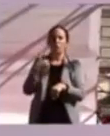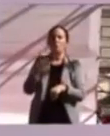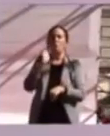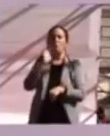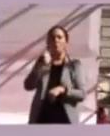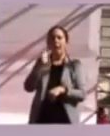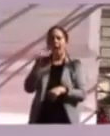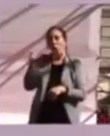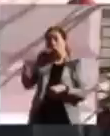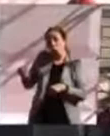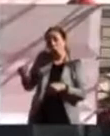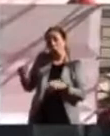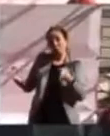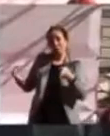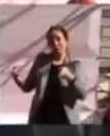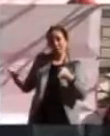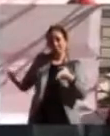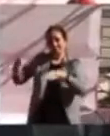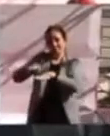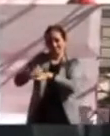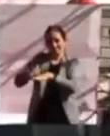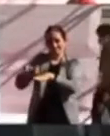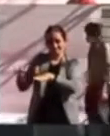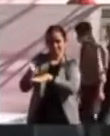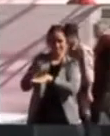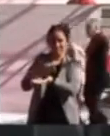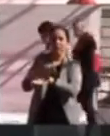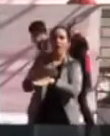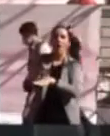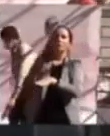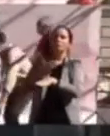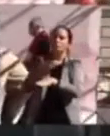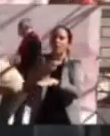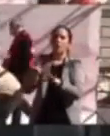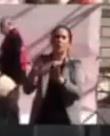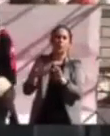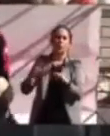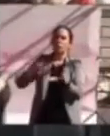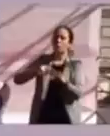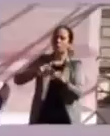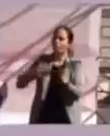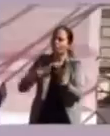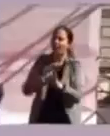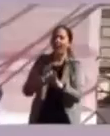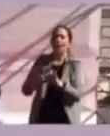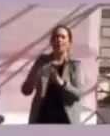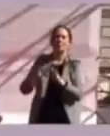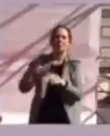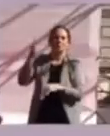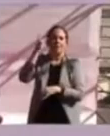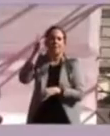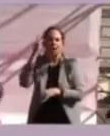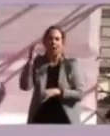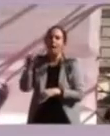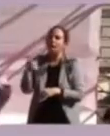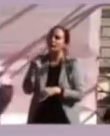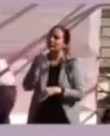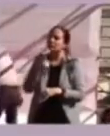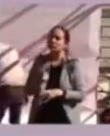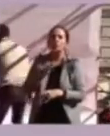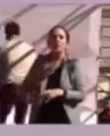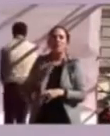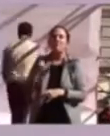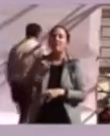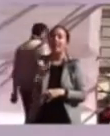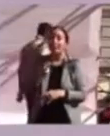non c'erano determinate strutture era un problema ma la dico da un certo punto di vista perché lì c'è una rivoluzione culturale davvero da fare